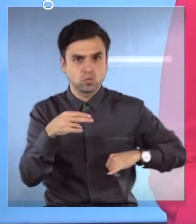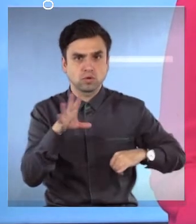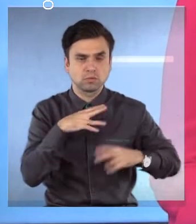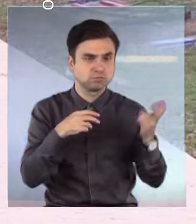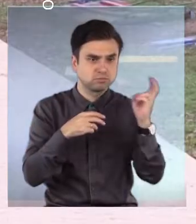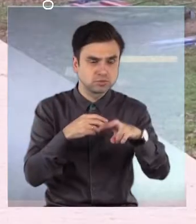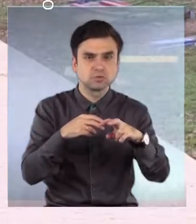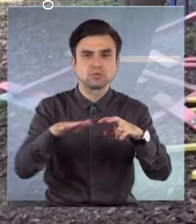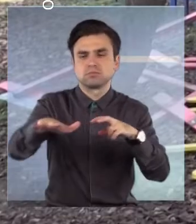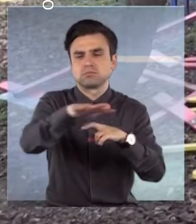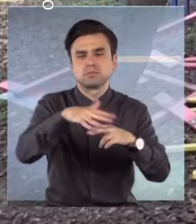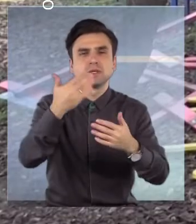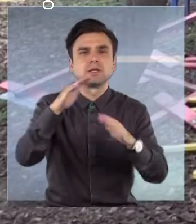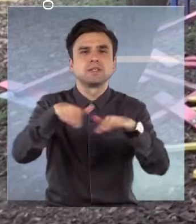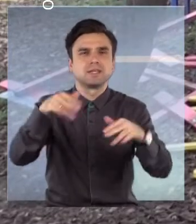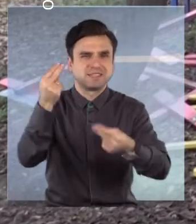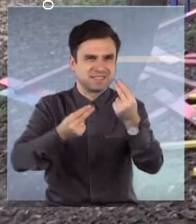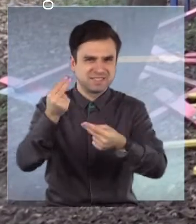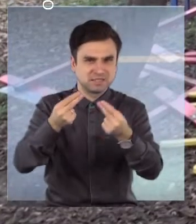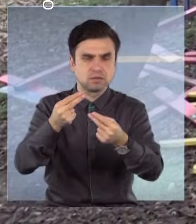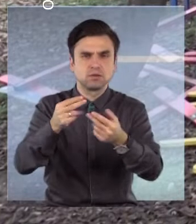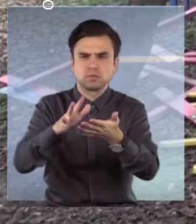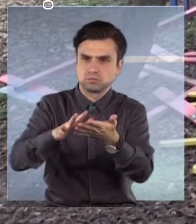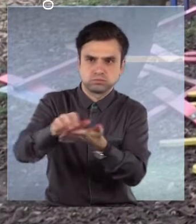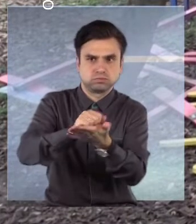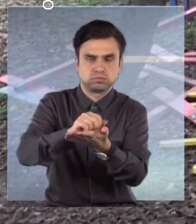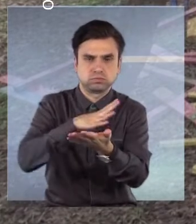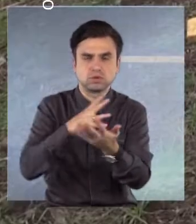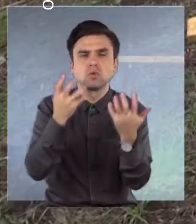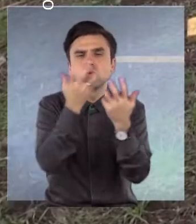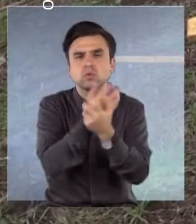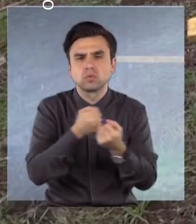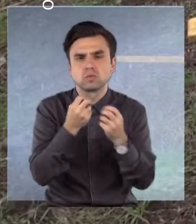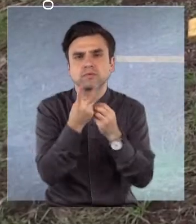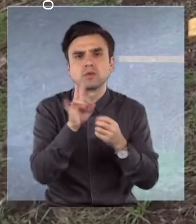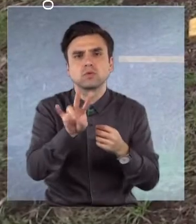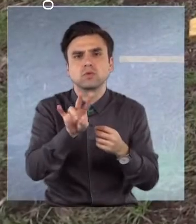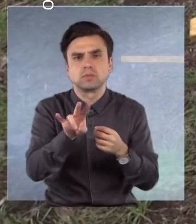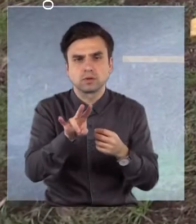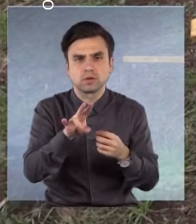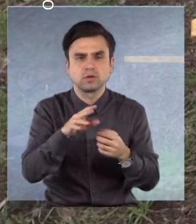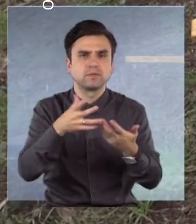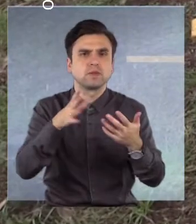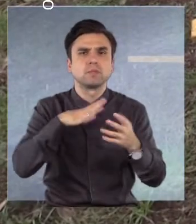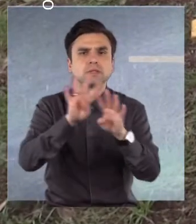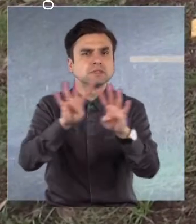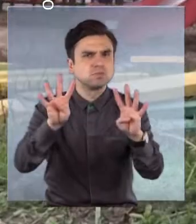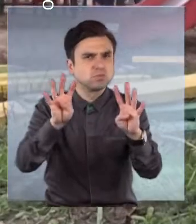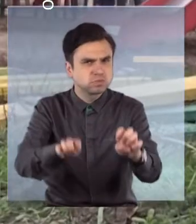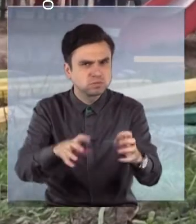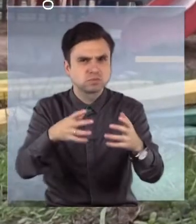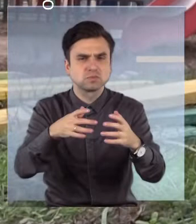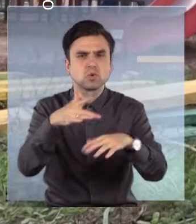12 листопада. Наразі в зоні відпочинку розгромлений паркан та сміттєві урни. Сам майданчик огороджений сигнальною